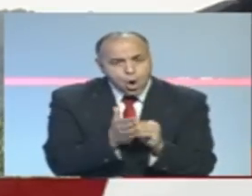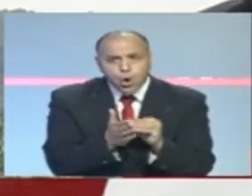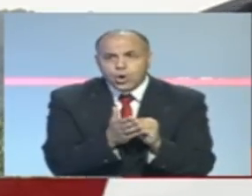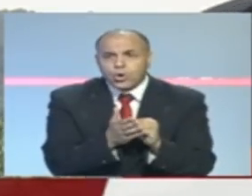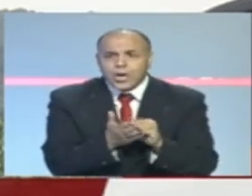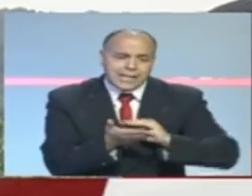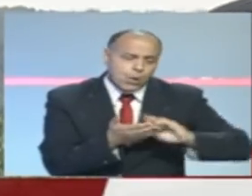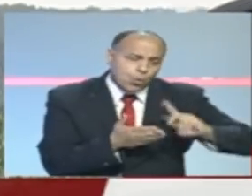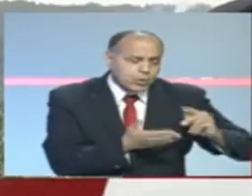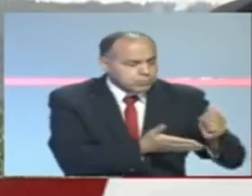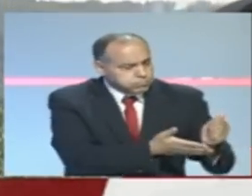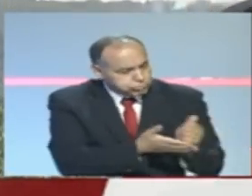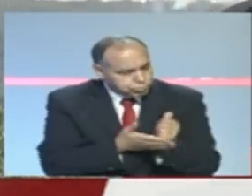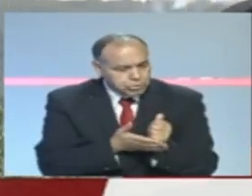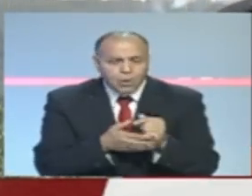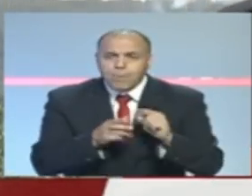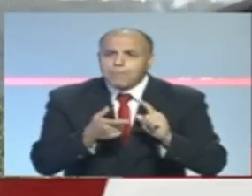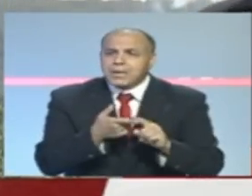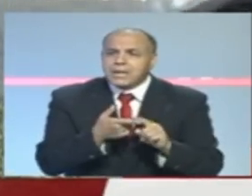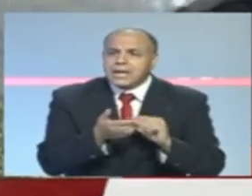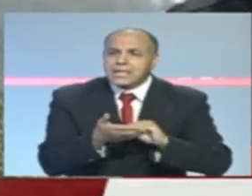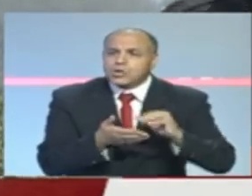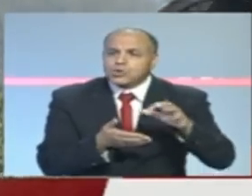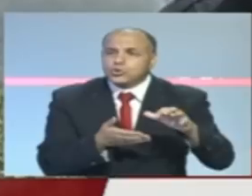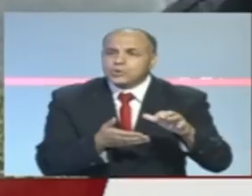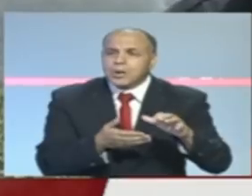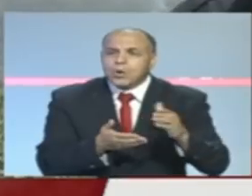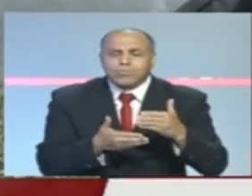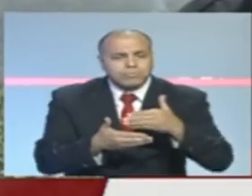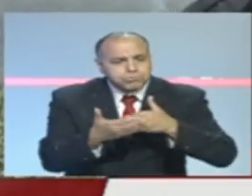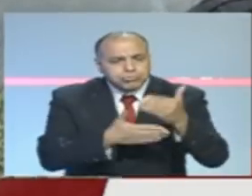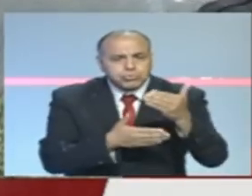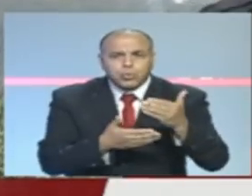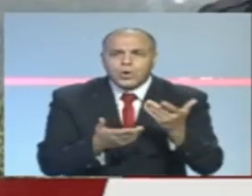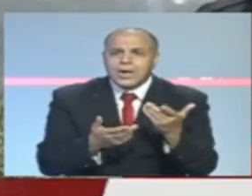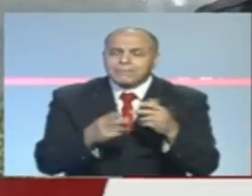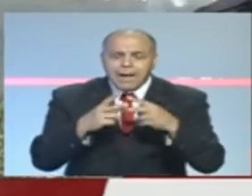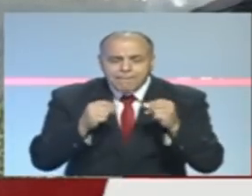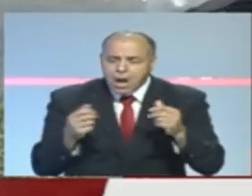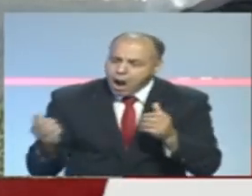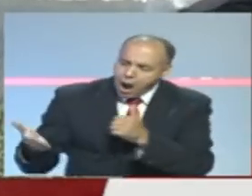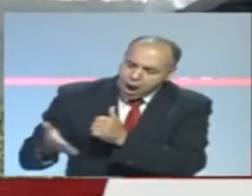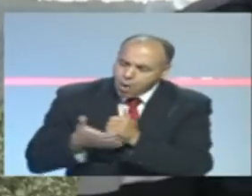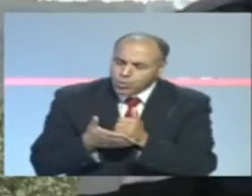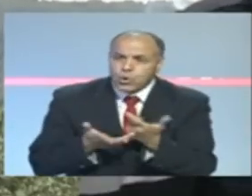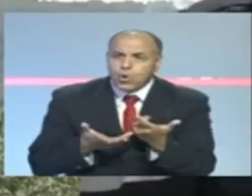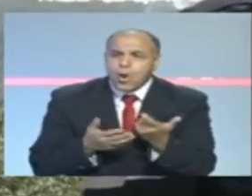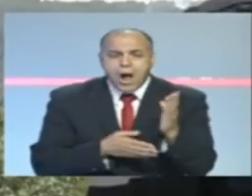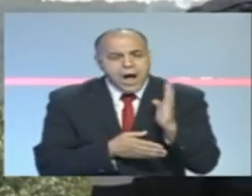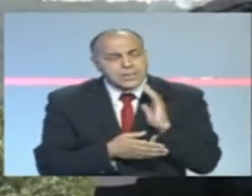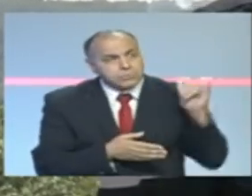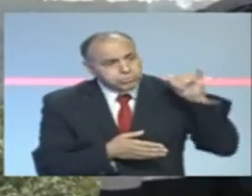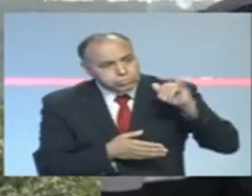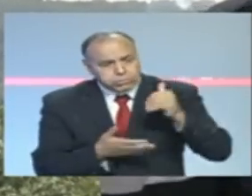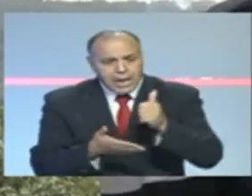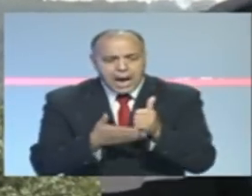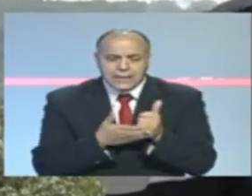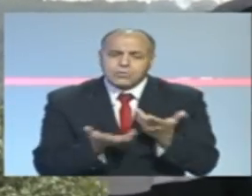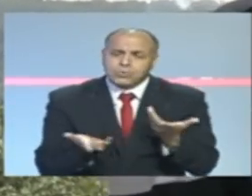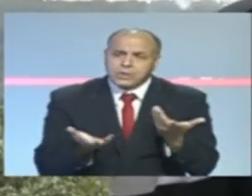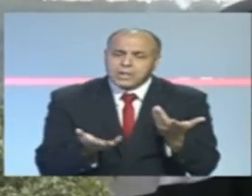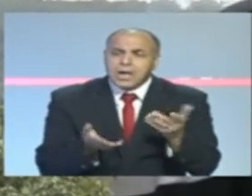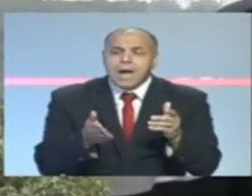الادارات الاخرى اللي قامت بتعزيز امتار من زاويه تجهيز اوجه الوطني للتطهير الجيش البتاع العسكريه